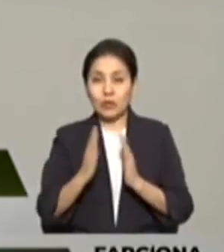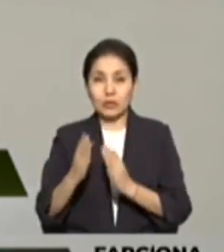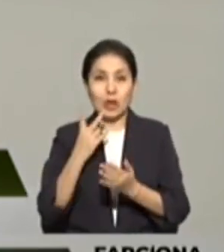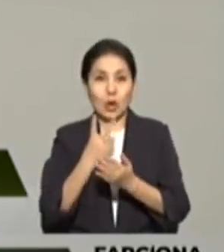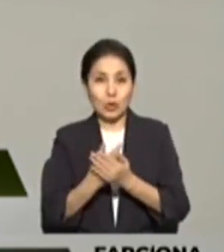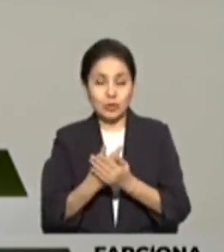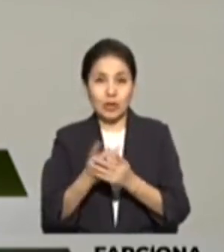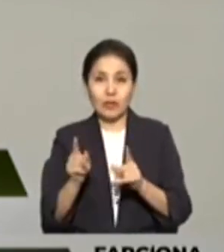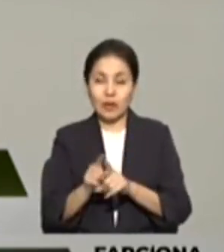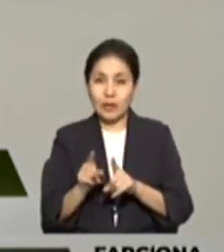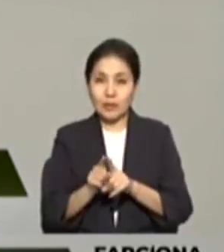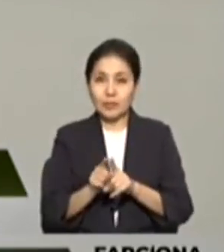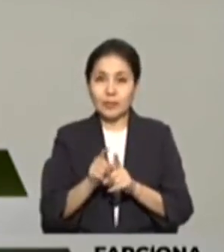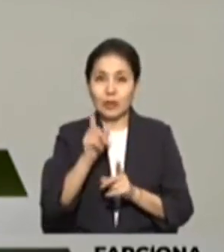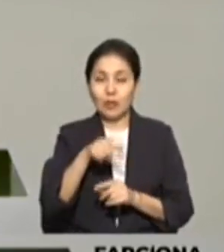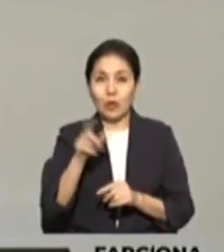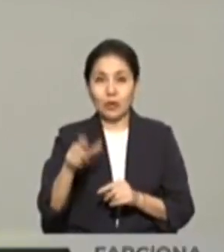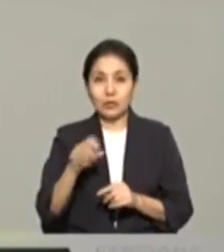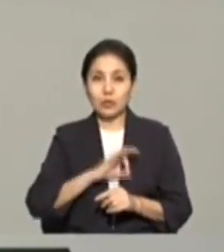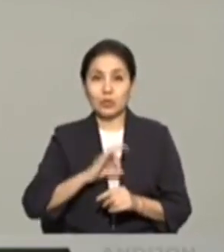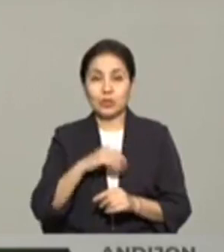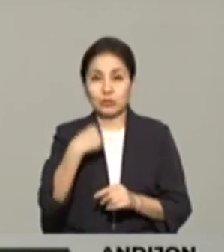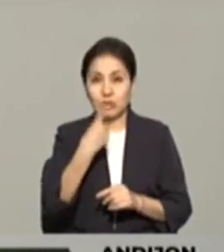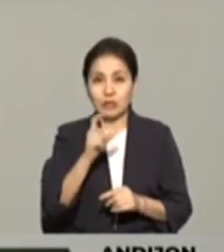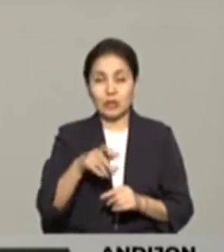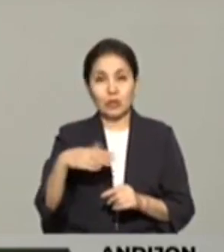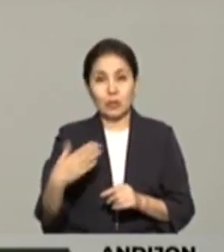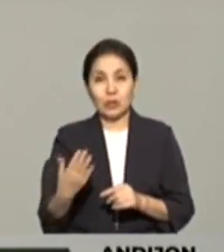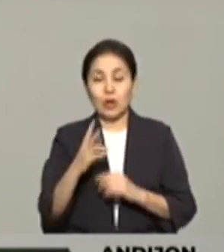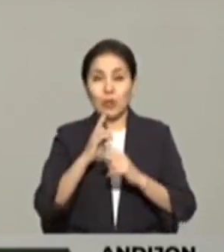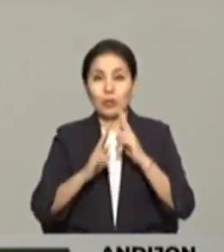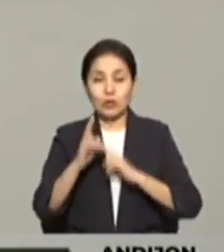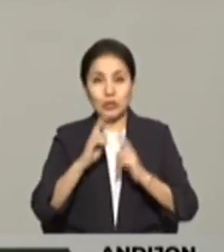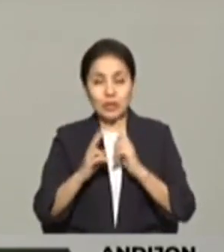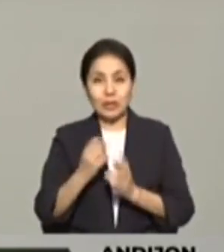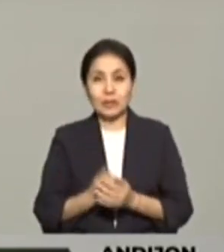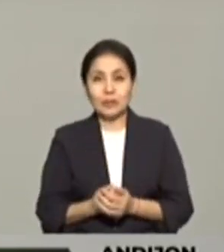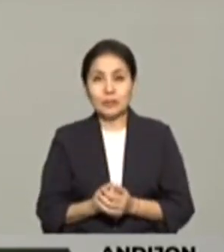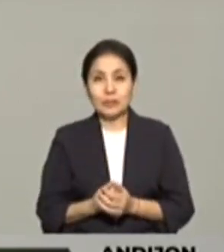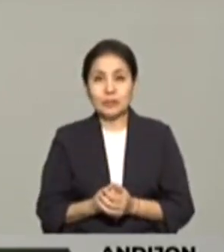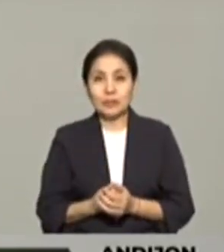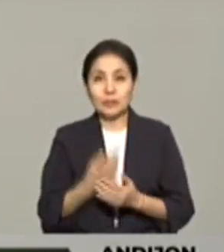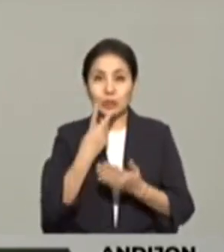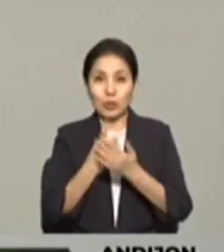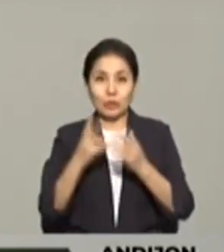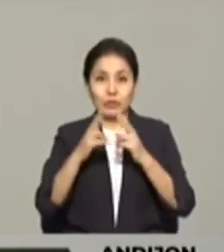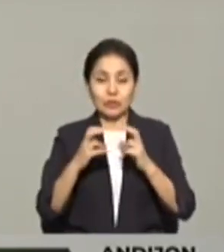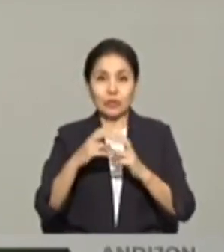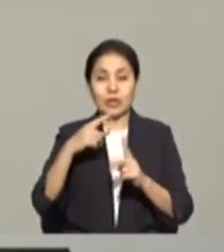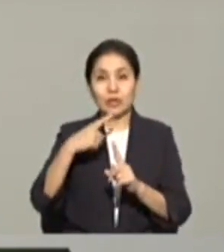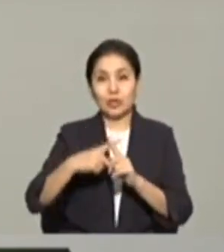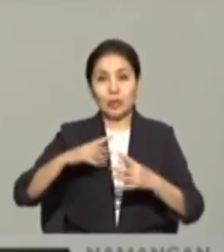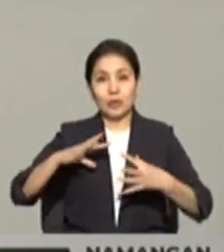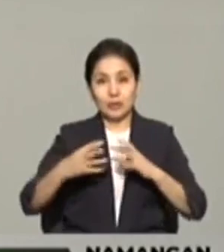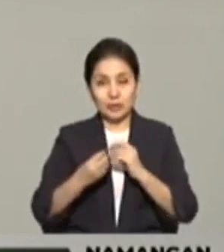chiqilishiga hamda fuqarolarimiz va yuridik shaxslar tomonidan murojaatlarini ko'rib chiqilishda ijobiy